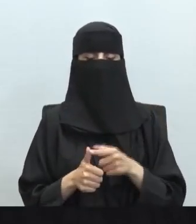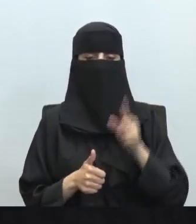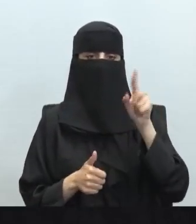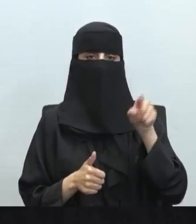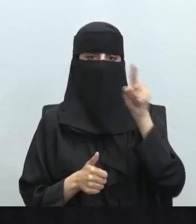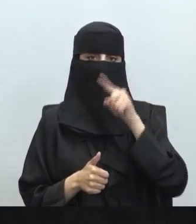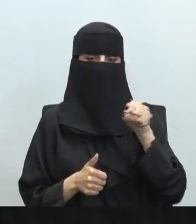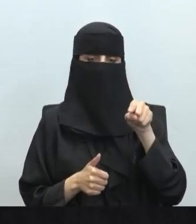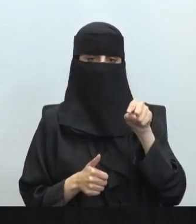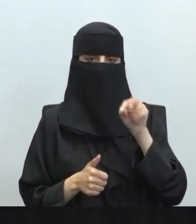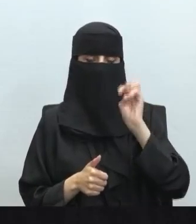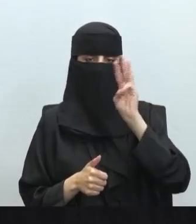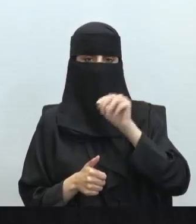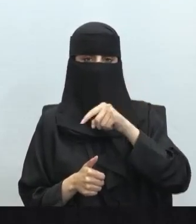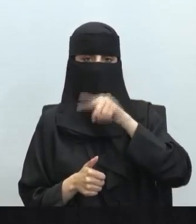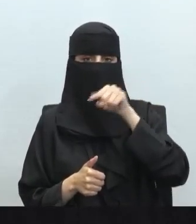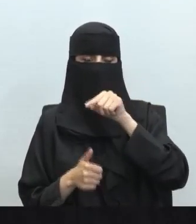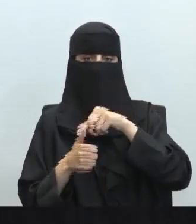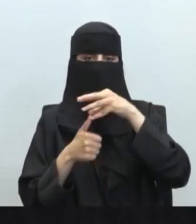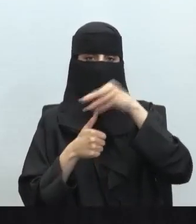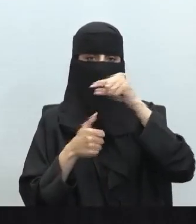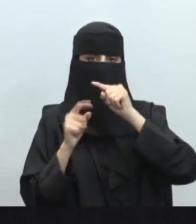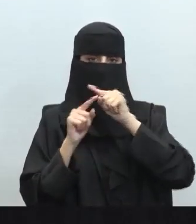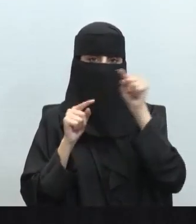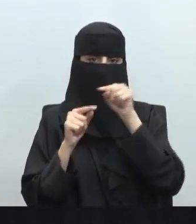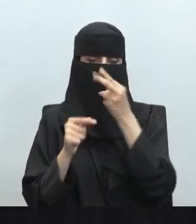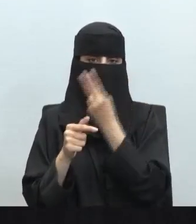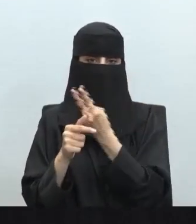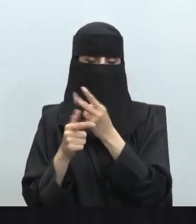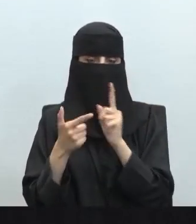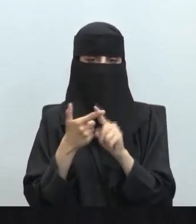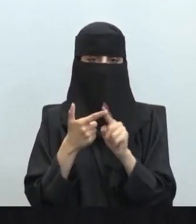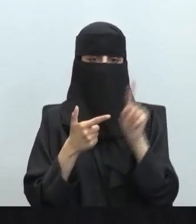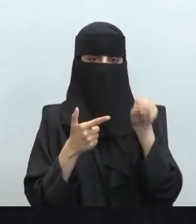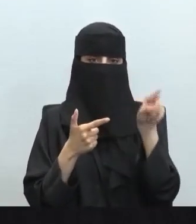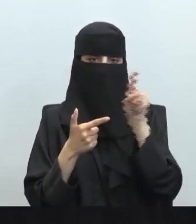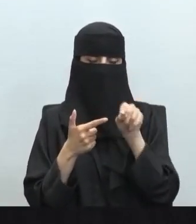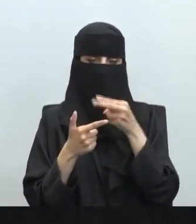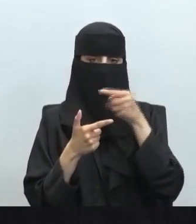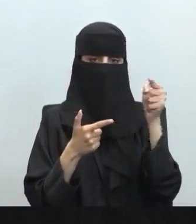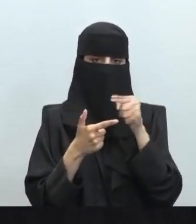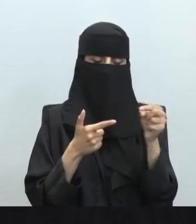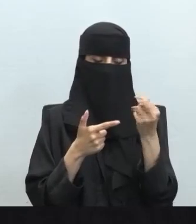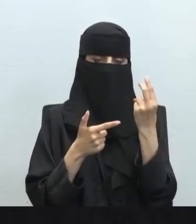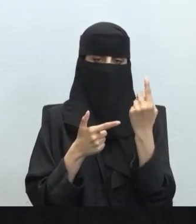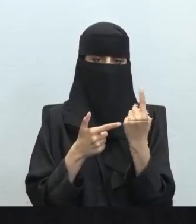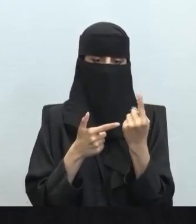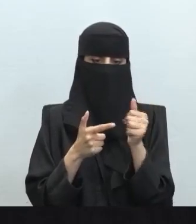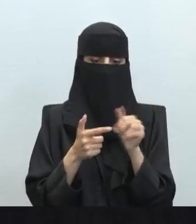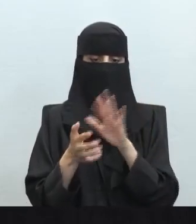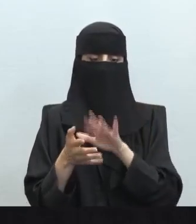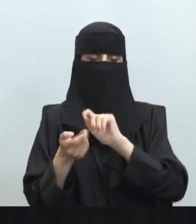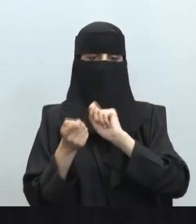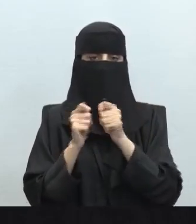اي كان هنالك شريطين بينما في الار ان اي كان هنالك شريط واحد ولكن في هذه العمليه سوف يظهر لدينا ار ان اي مختلف